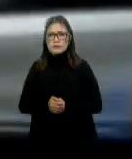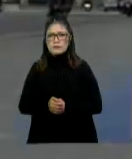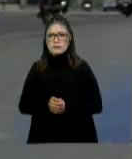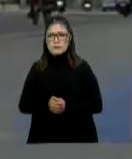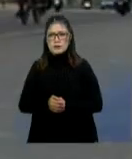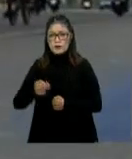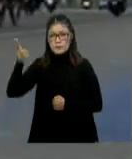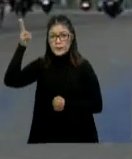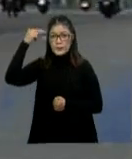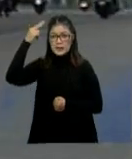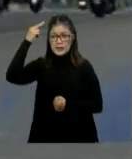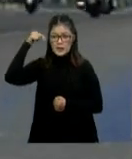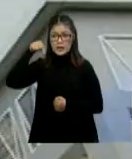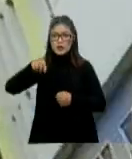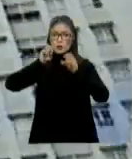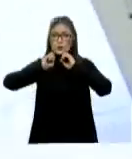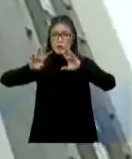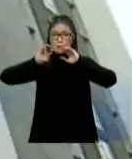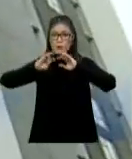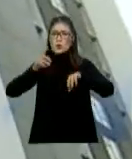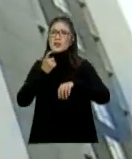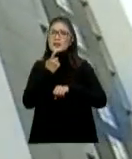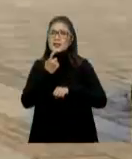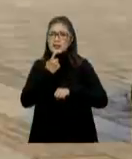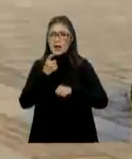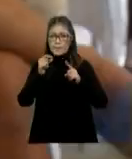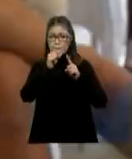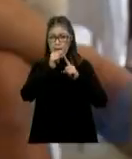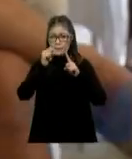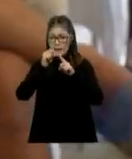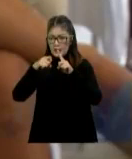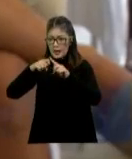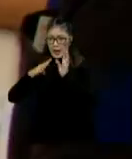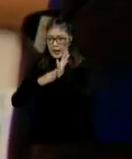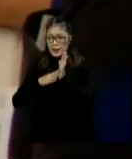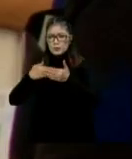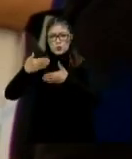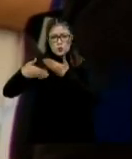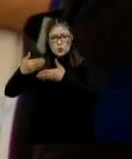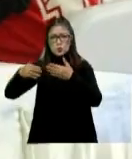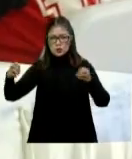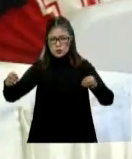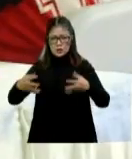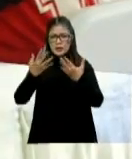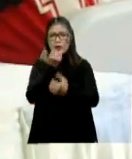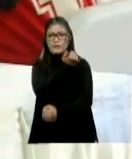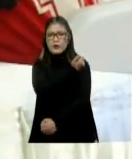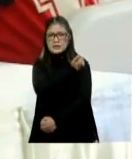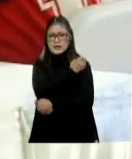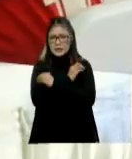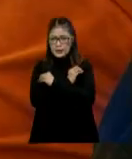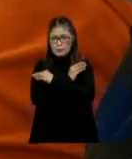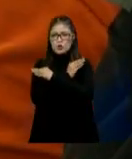Pemerintah tetap menjalankan pemberlakuan pembatasan kegiatan masyarakat atau PPKM dan terus mendorong pelaksanaan vaksinasi dosis ketiga atau booster.